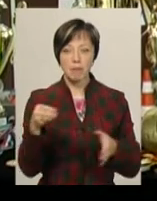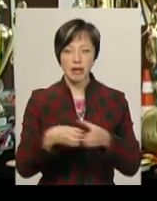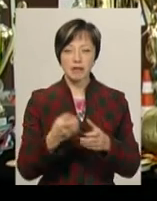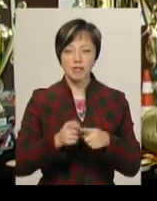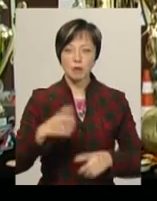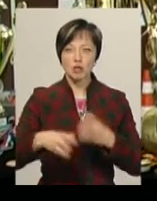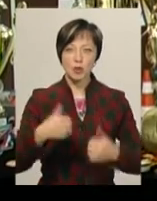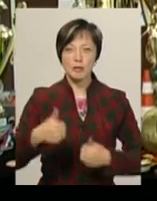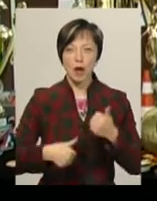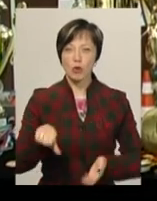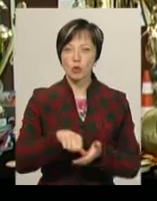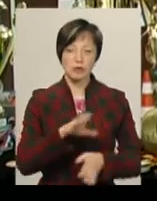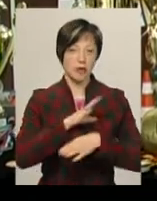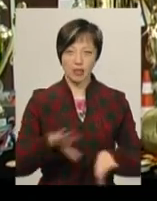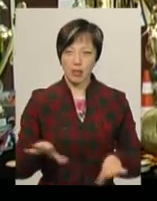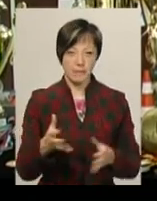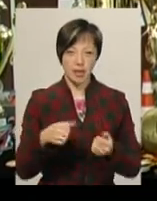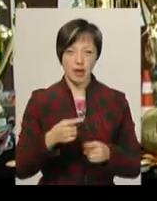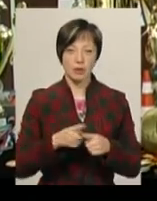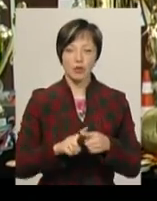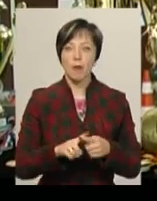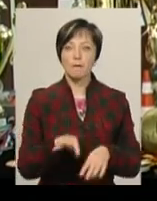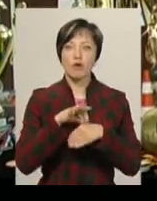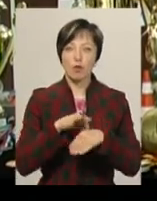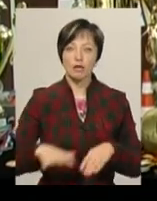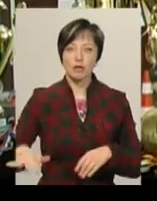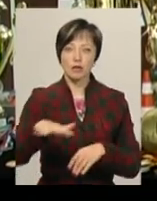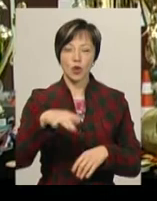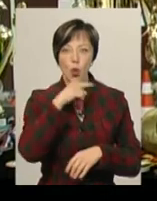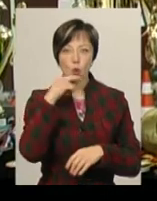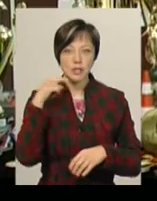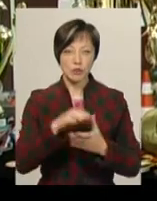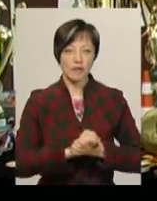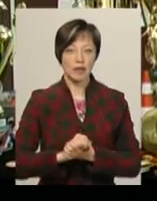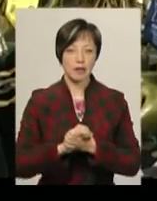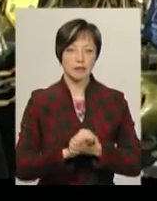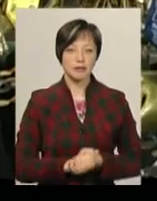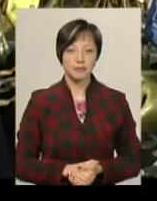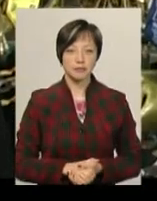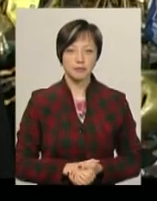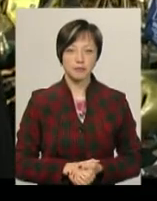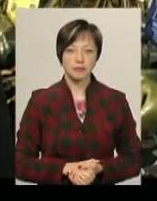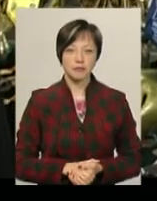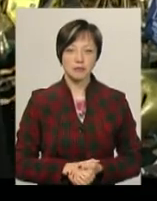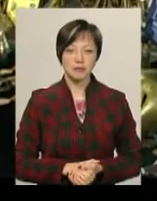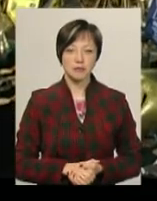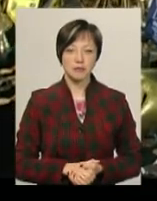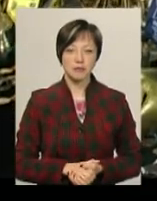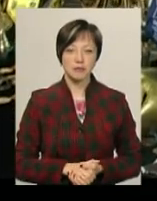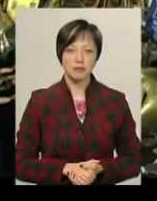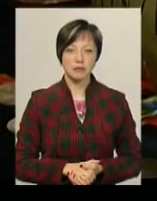цих міжнародних змаганнях участі не бере, оскільки вони проводяться на території Російської Федерації.